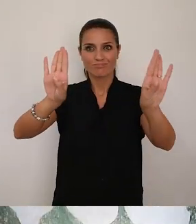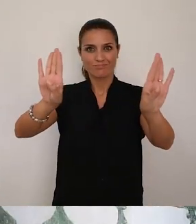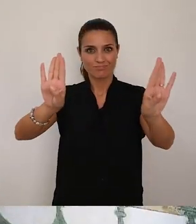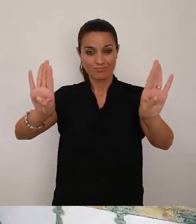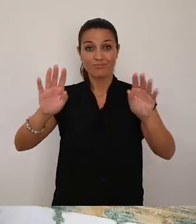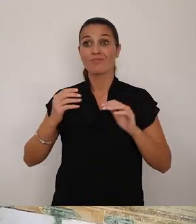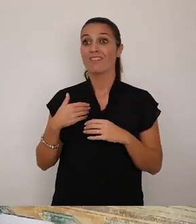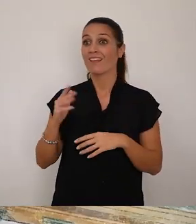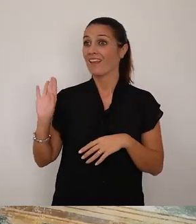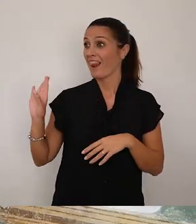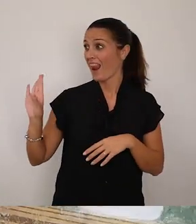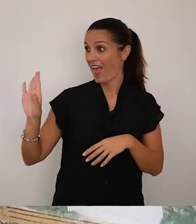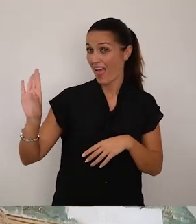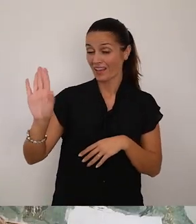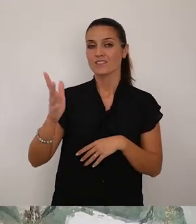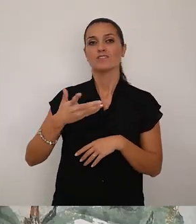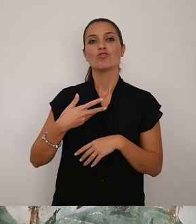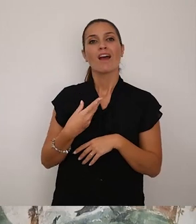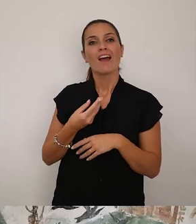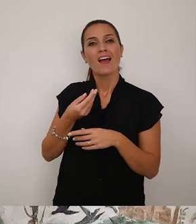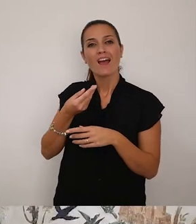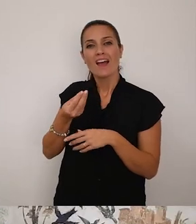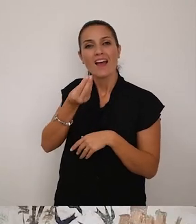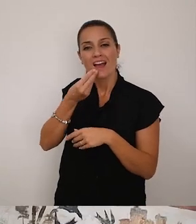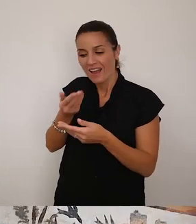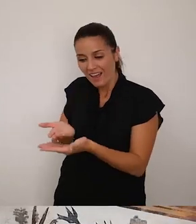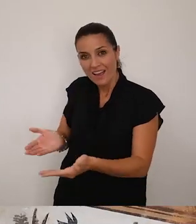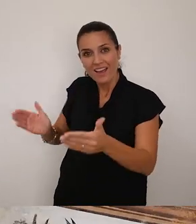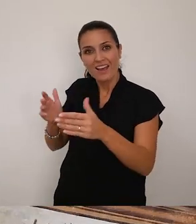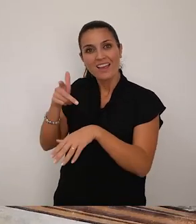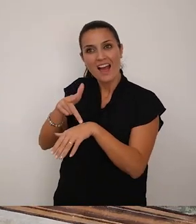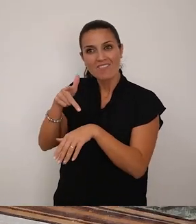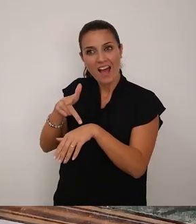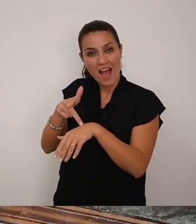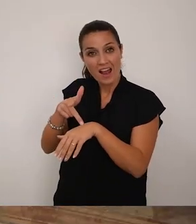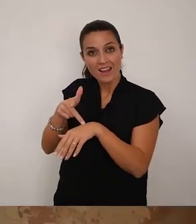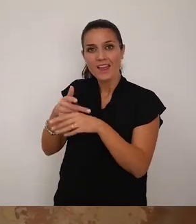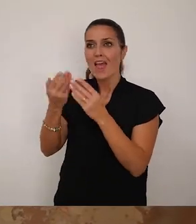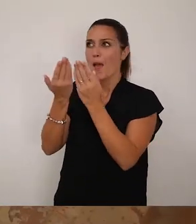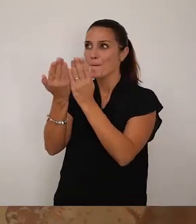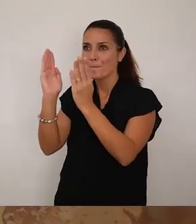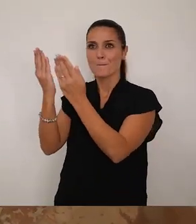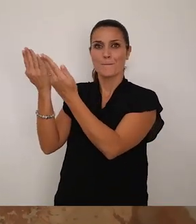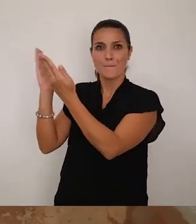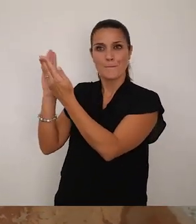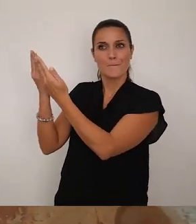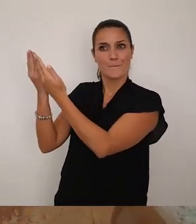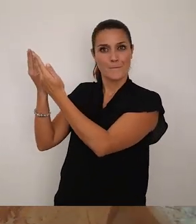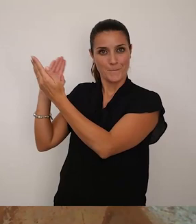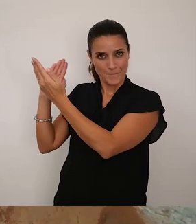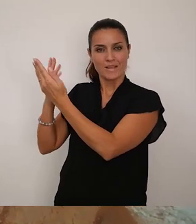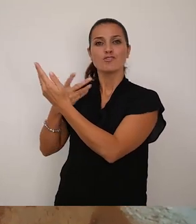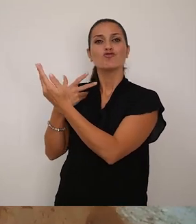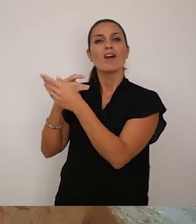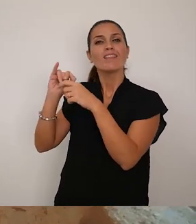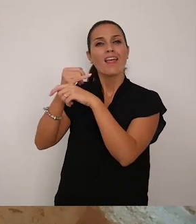I lati dell'ambiente accolgono le mangiatoie dei cavalli e ogni incavo è decorato da cartigli e ornamenti dal richiamo